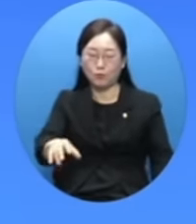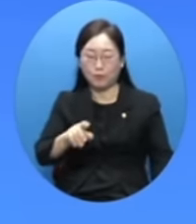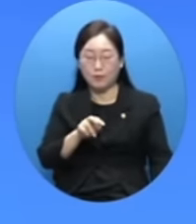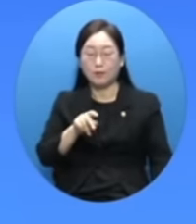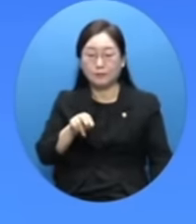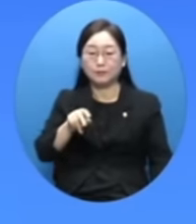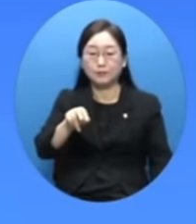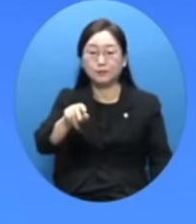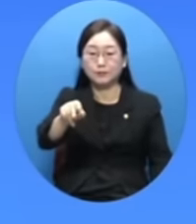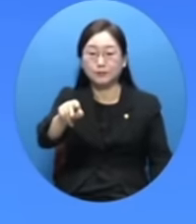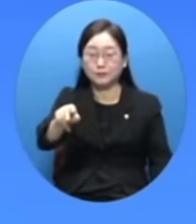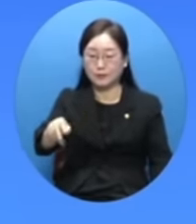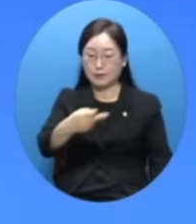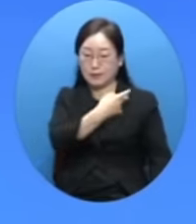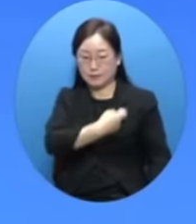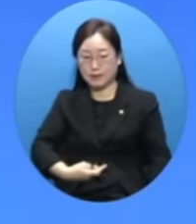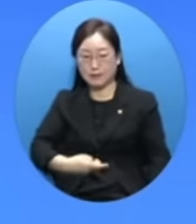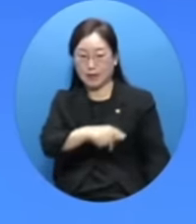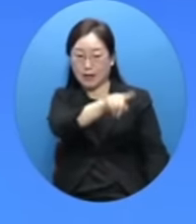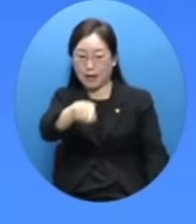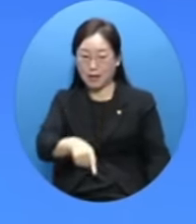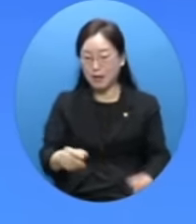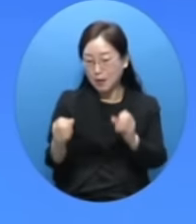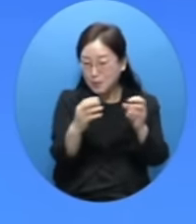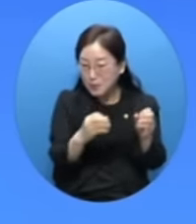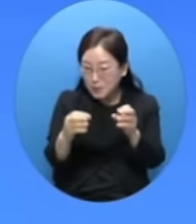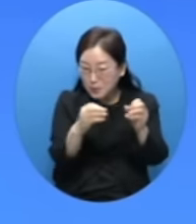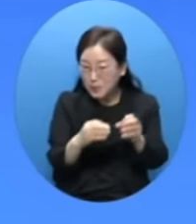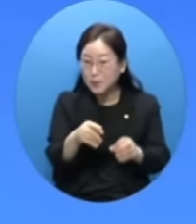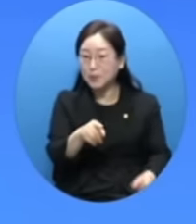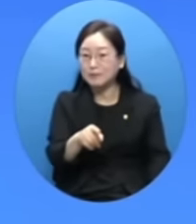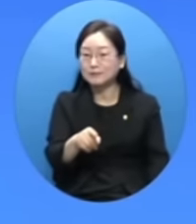올라가시는데 제자들이 자리 다툼하고 있는 거예요.